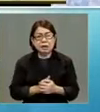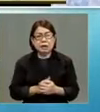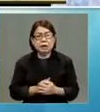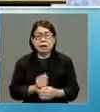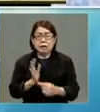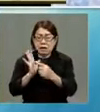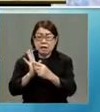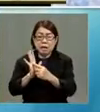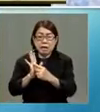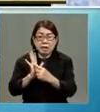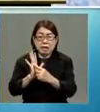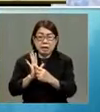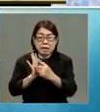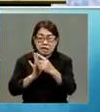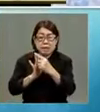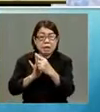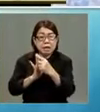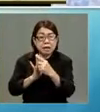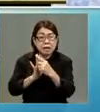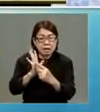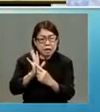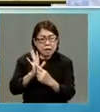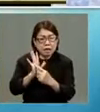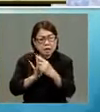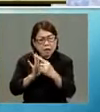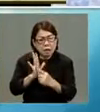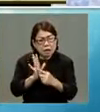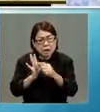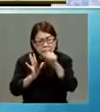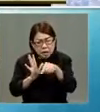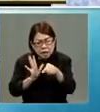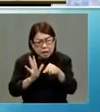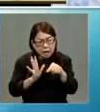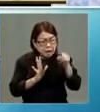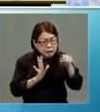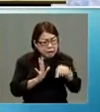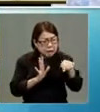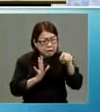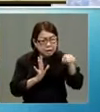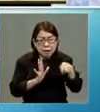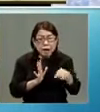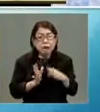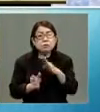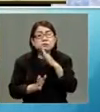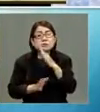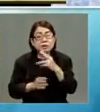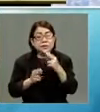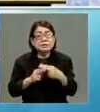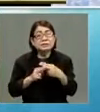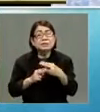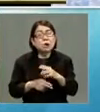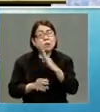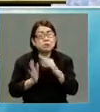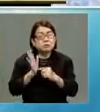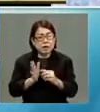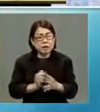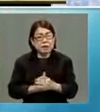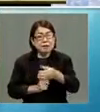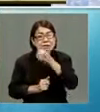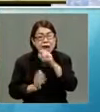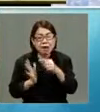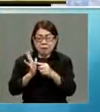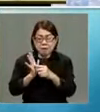างกันขอความกรุณาดูนิดนึงนะครับถ้าท่านชื่อแก้วหรือเช่นรู้ตัวอย่างว่าท่านมีชื่อว่าแก้วนะครับนำหน้า